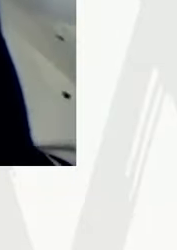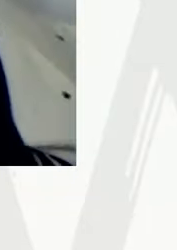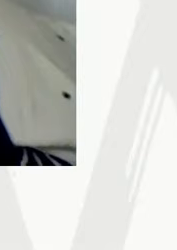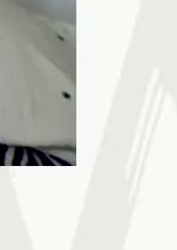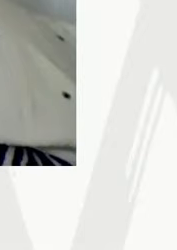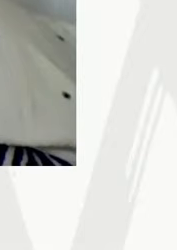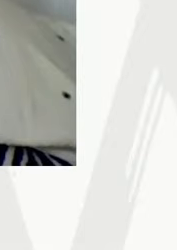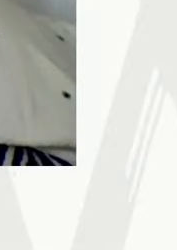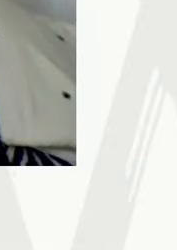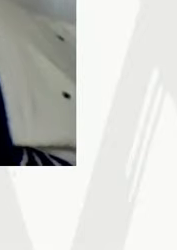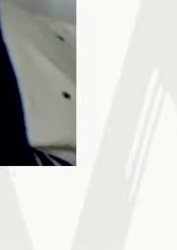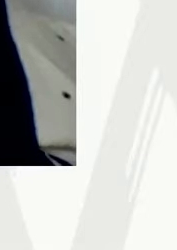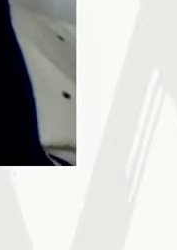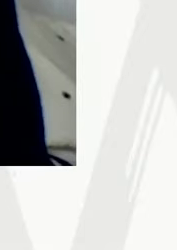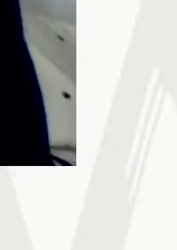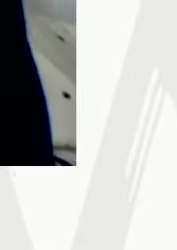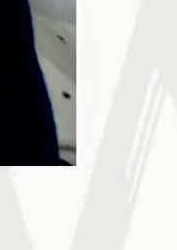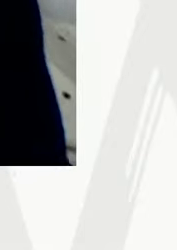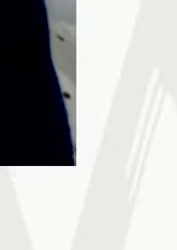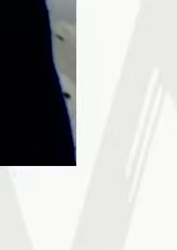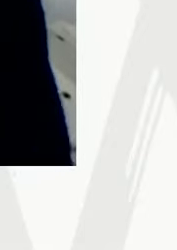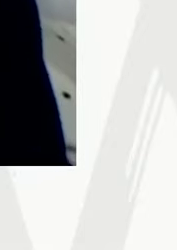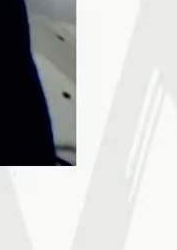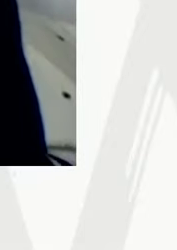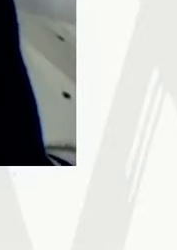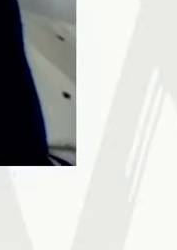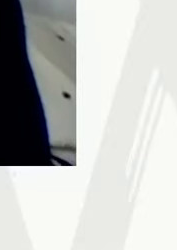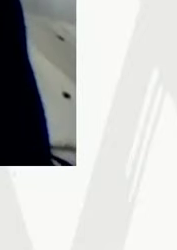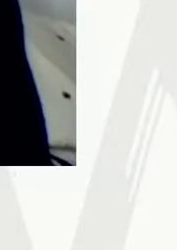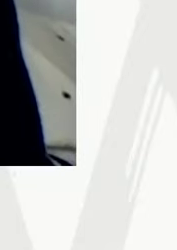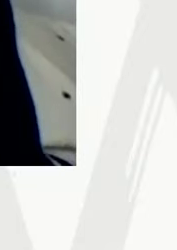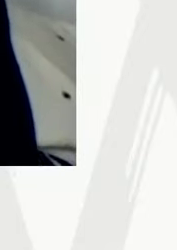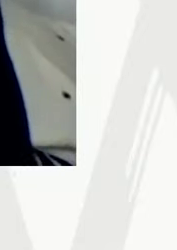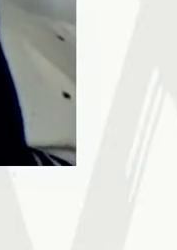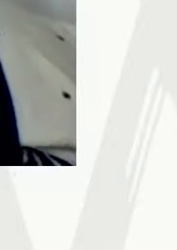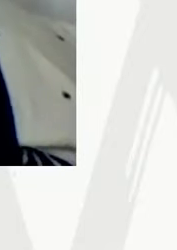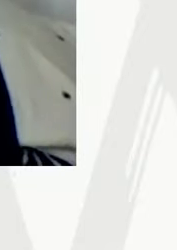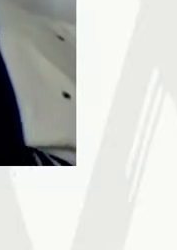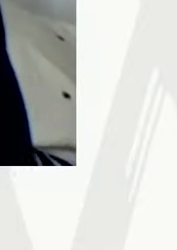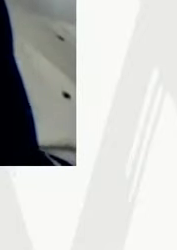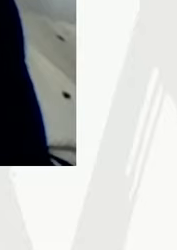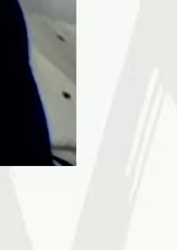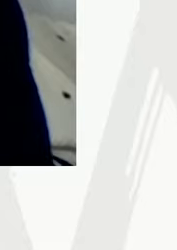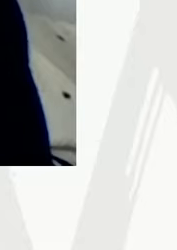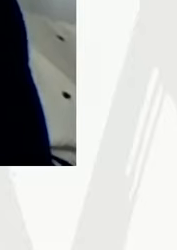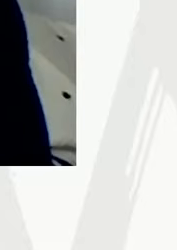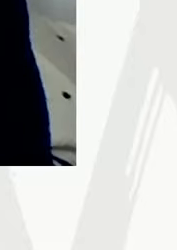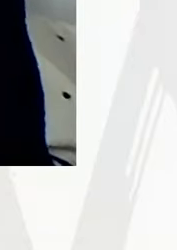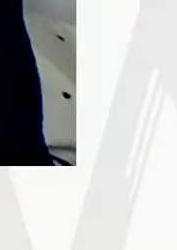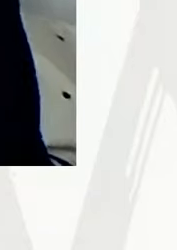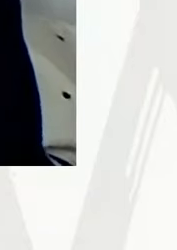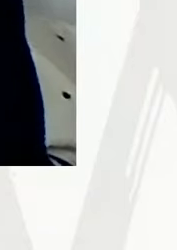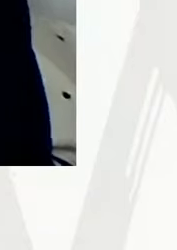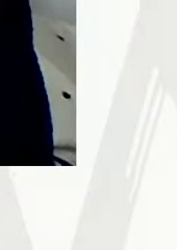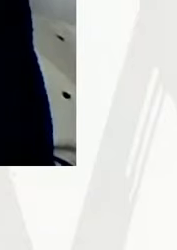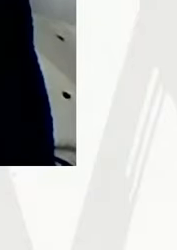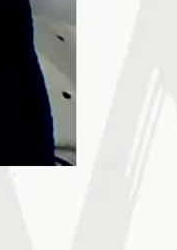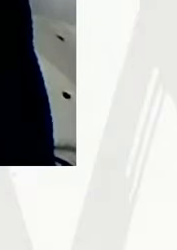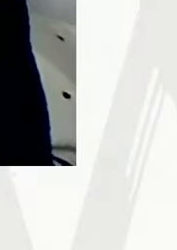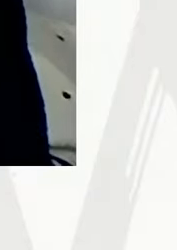exactement ce que Marx ne sait pas déterminer autrement, le